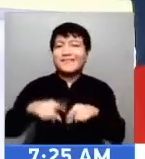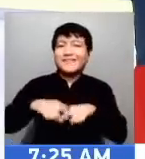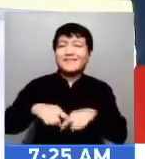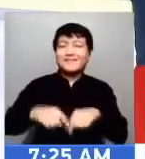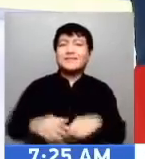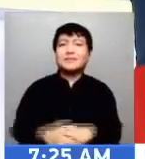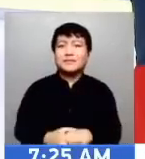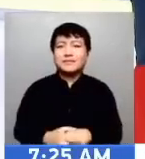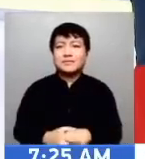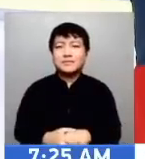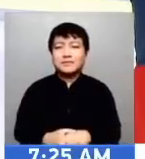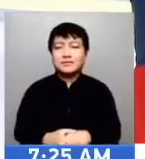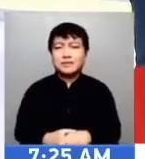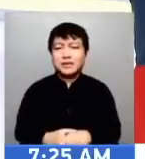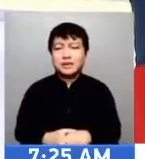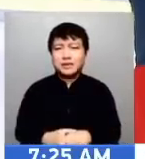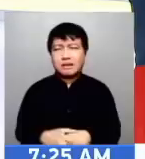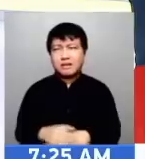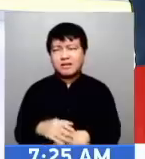yung corruption.